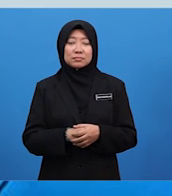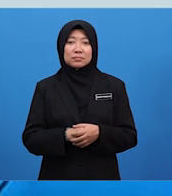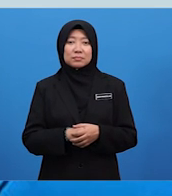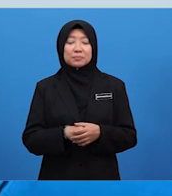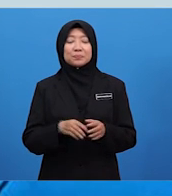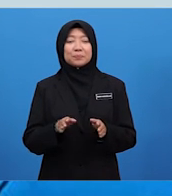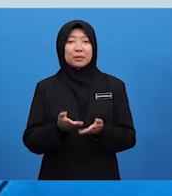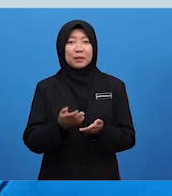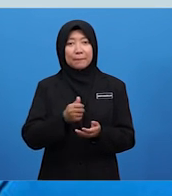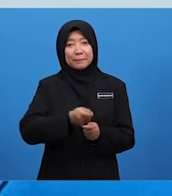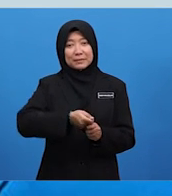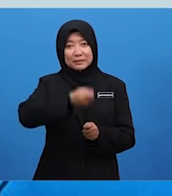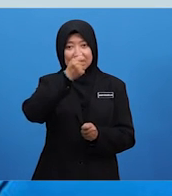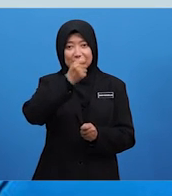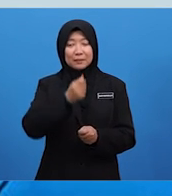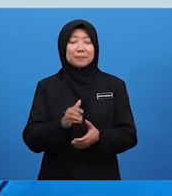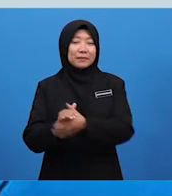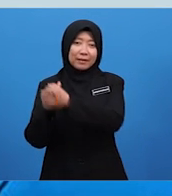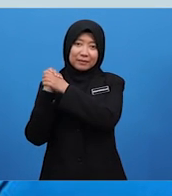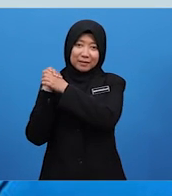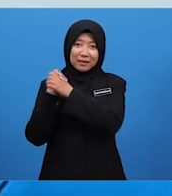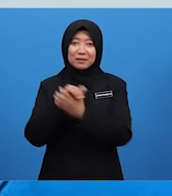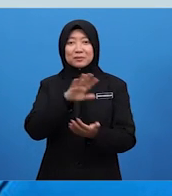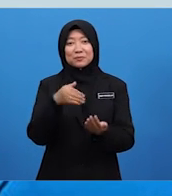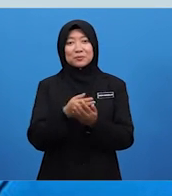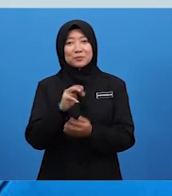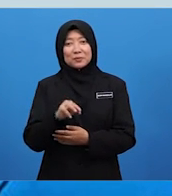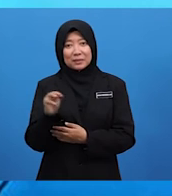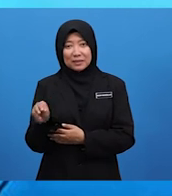jawapannya belah berzip. Tanya murid-murid semua.